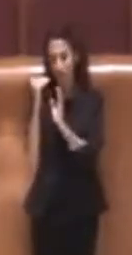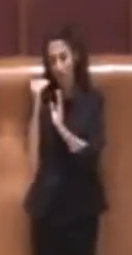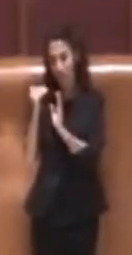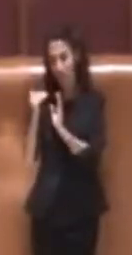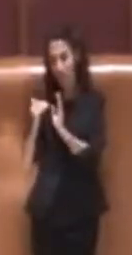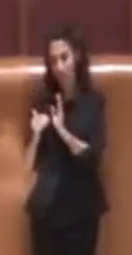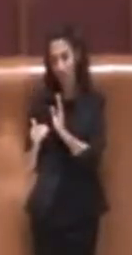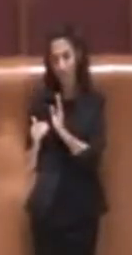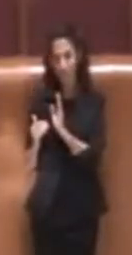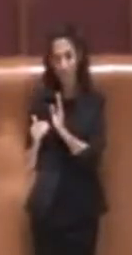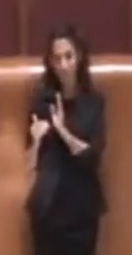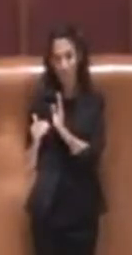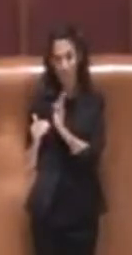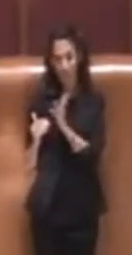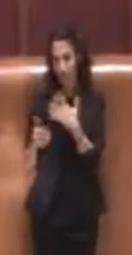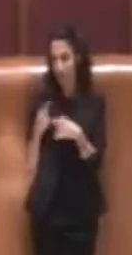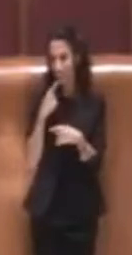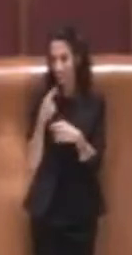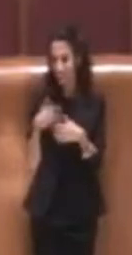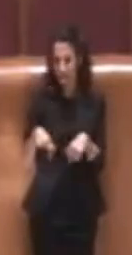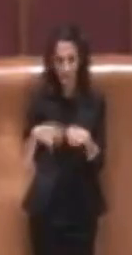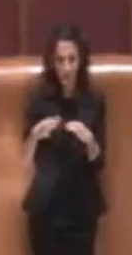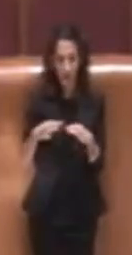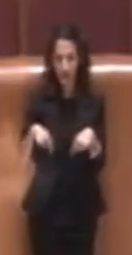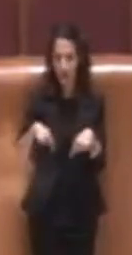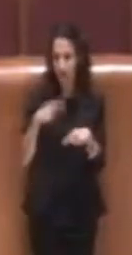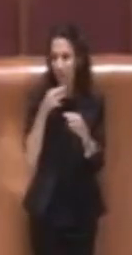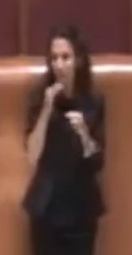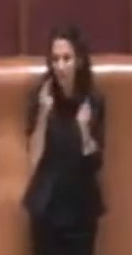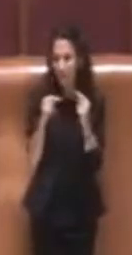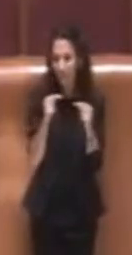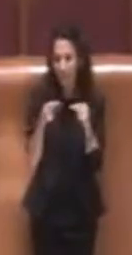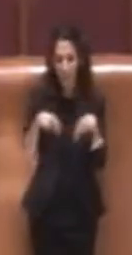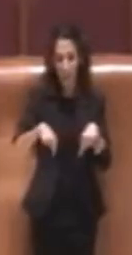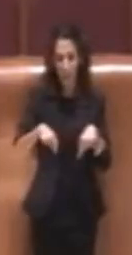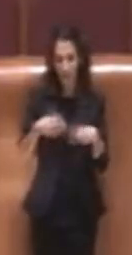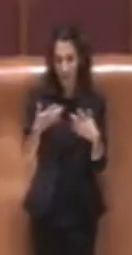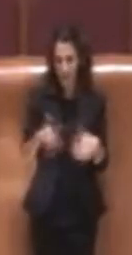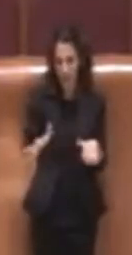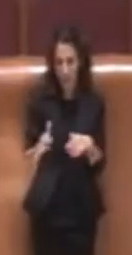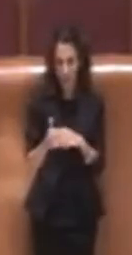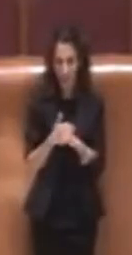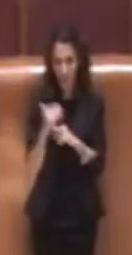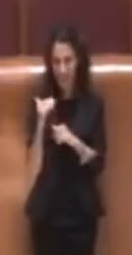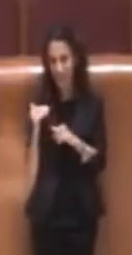che evidentemente, come è stato illustrato nella discussione odierna,